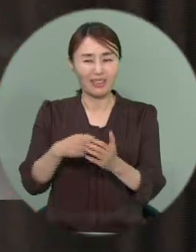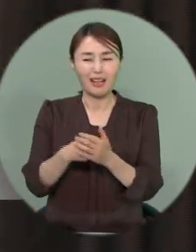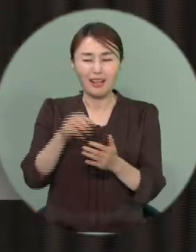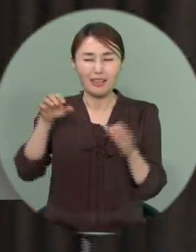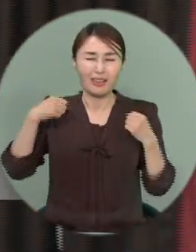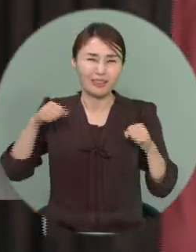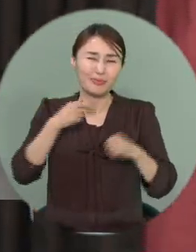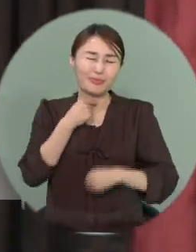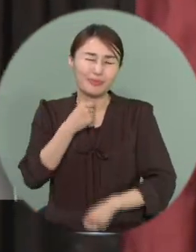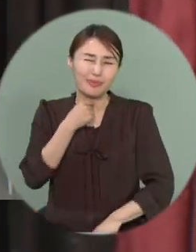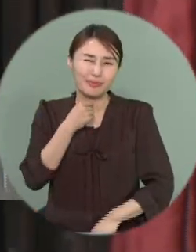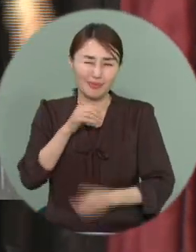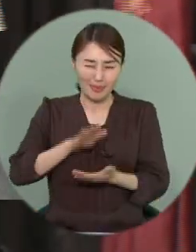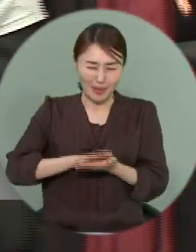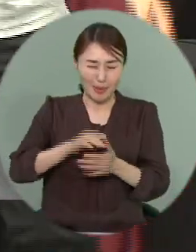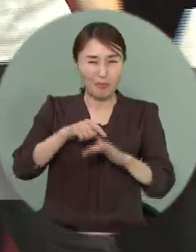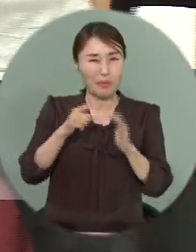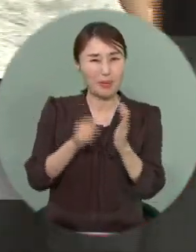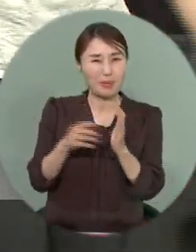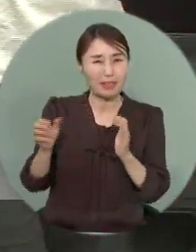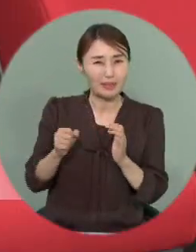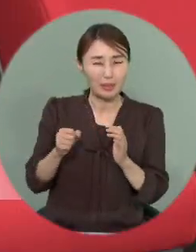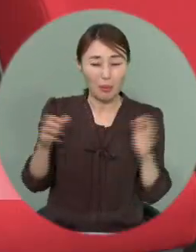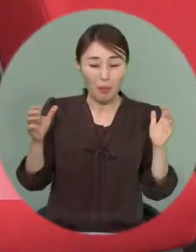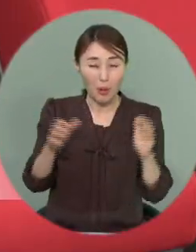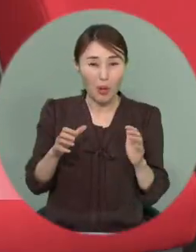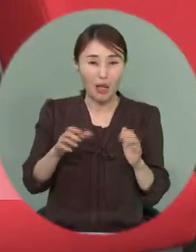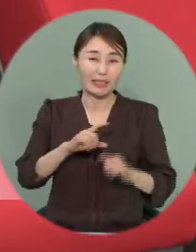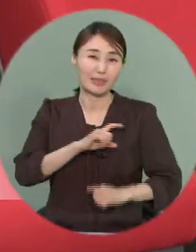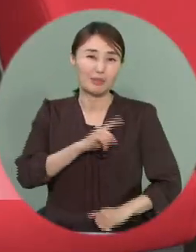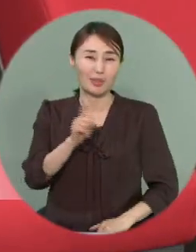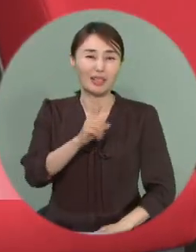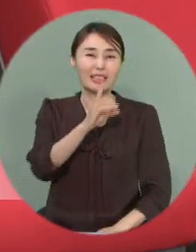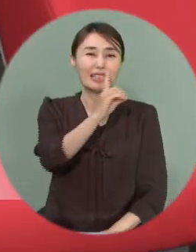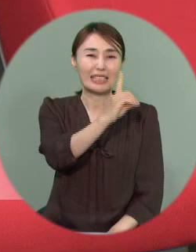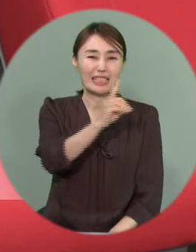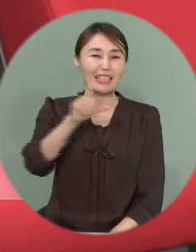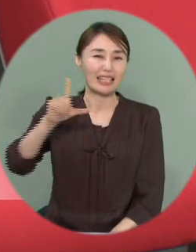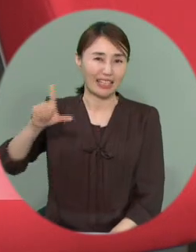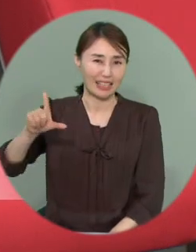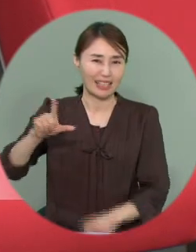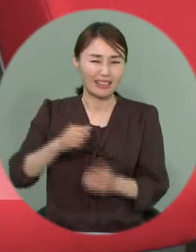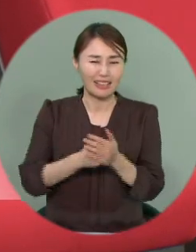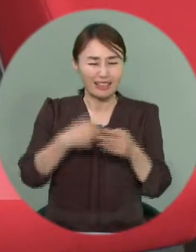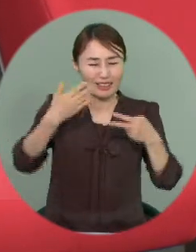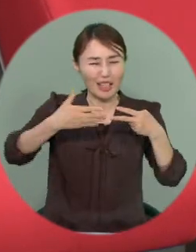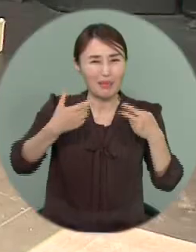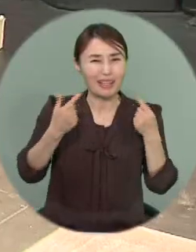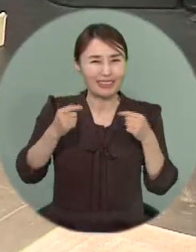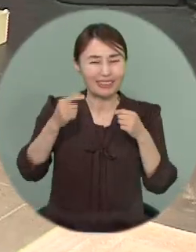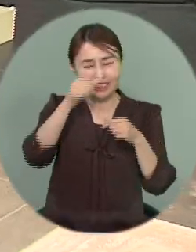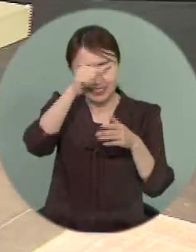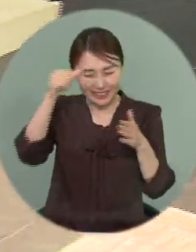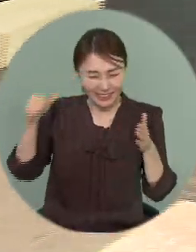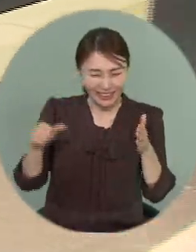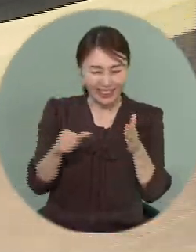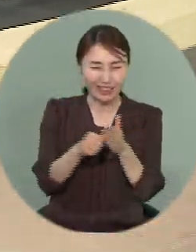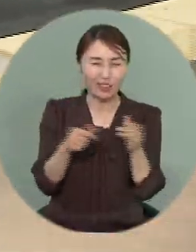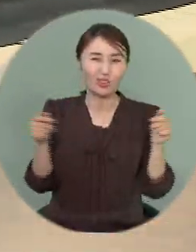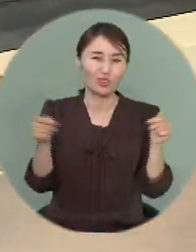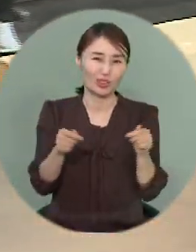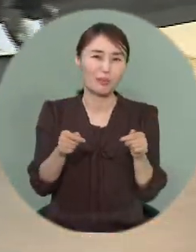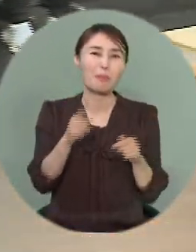하고 싶다는 열정 하나로 모인 이 극단의 이름은 BL, 드라마틱한 인생을 줄인 말입니다. 지난